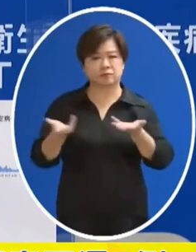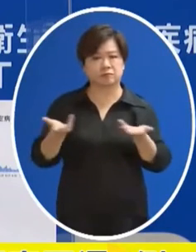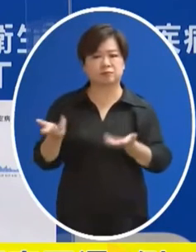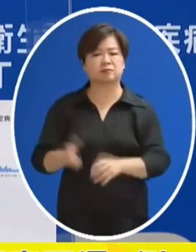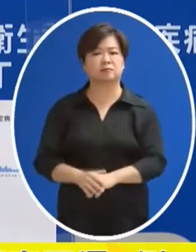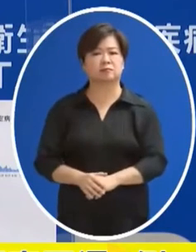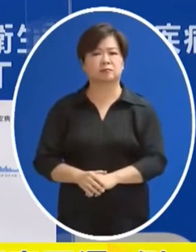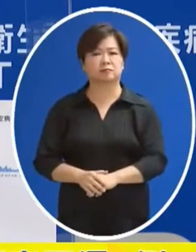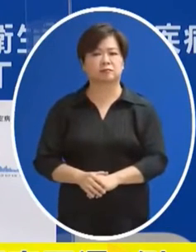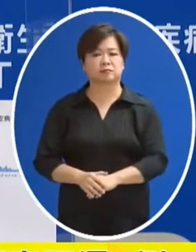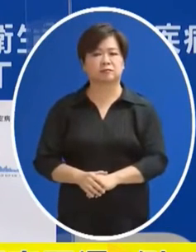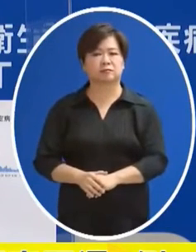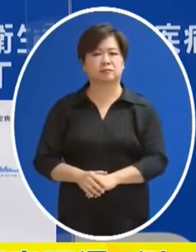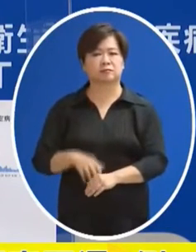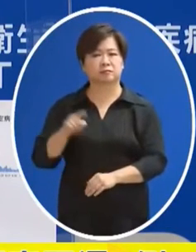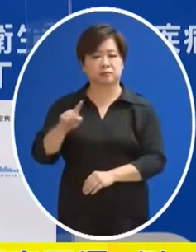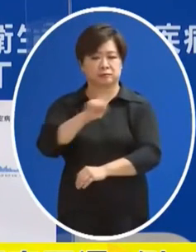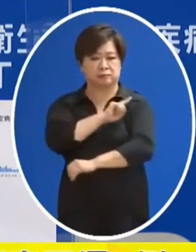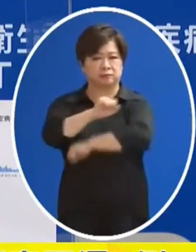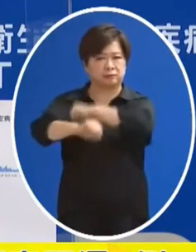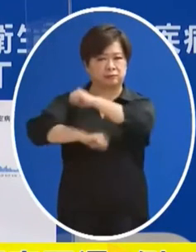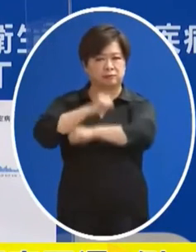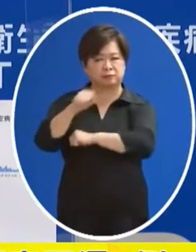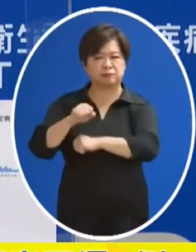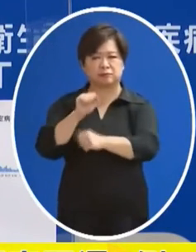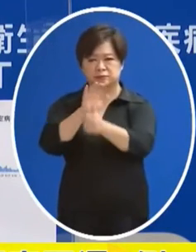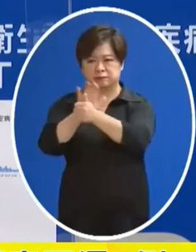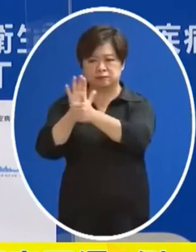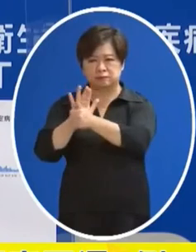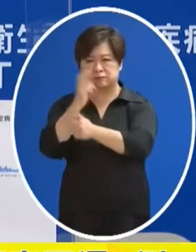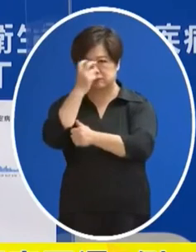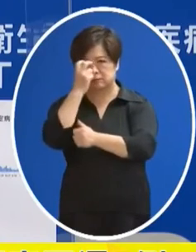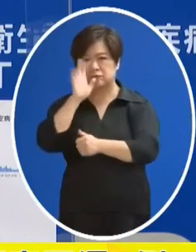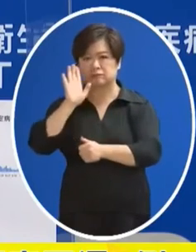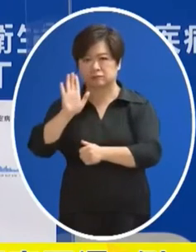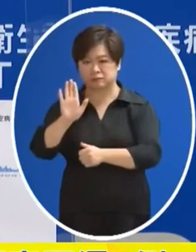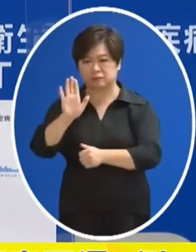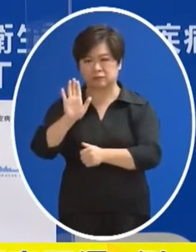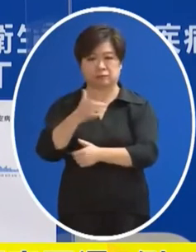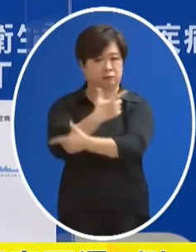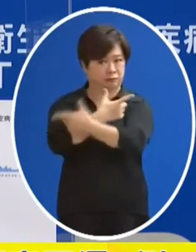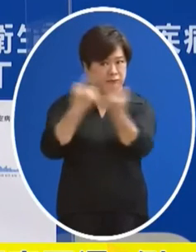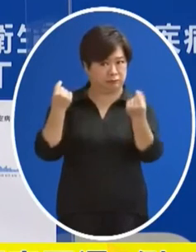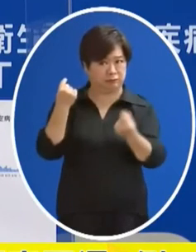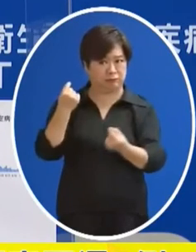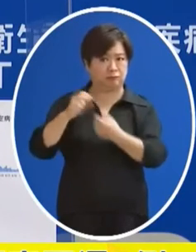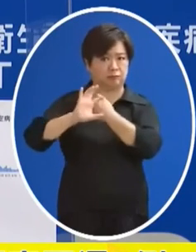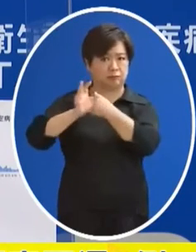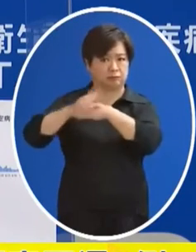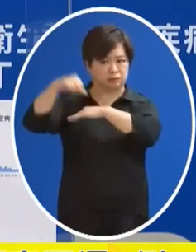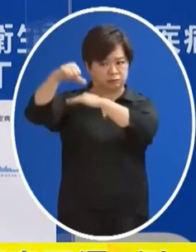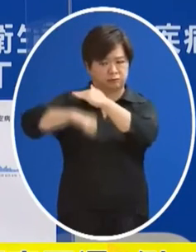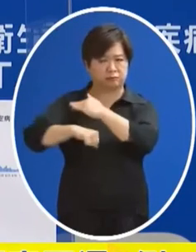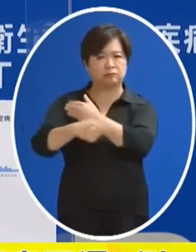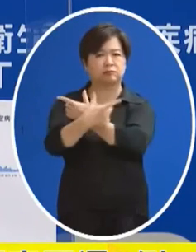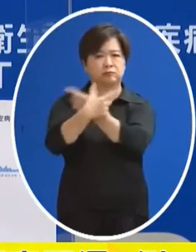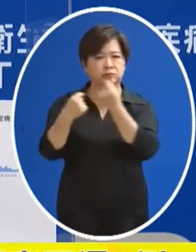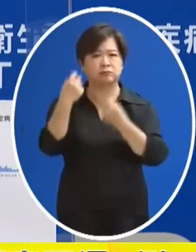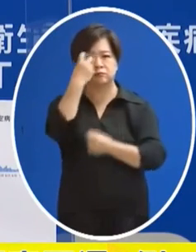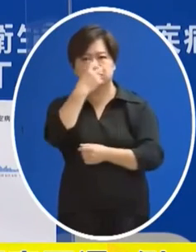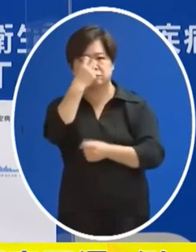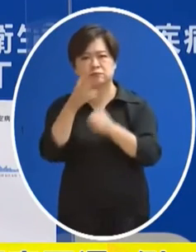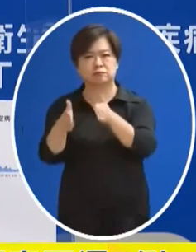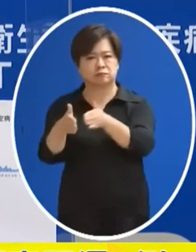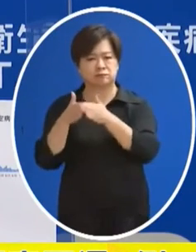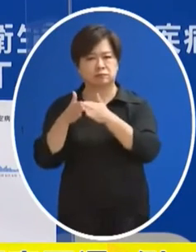从是有症状的哈采检，好，那我们把它转成就是说全部入境的都是采检，好，那